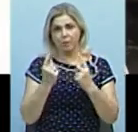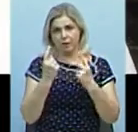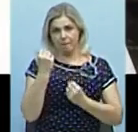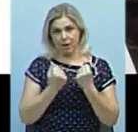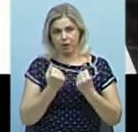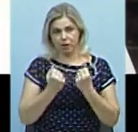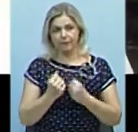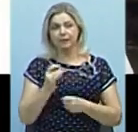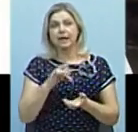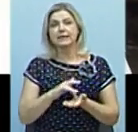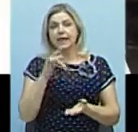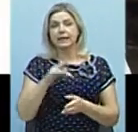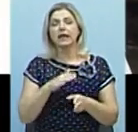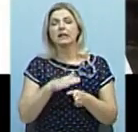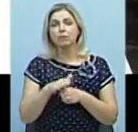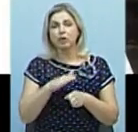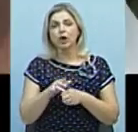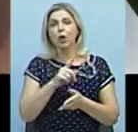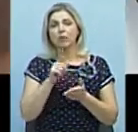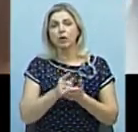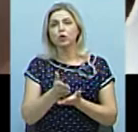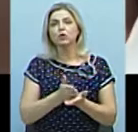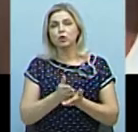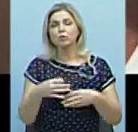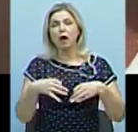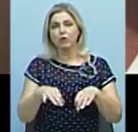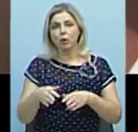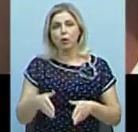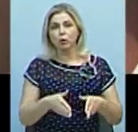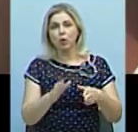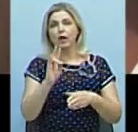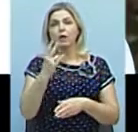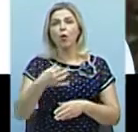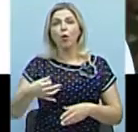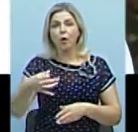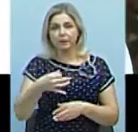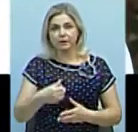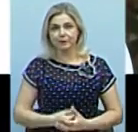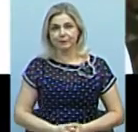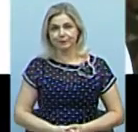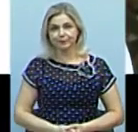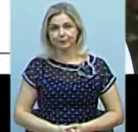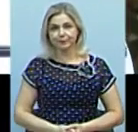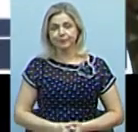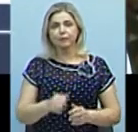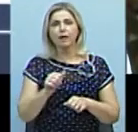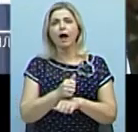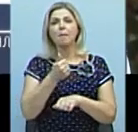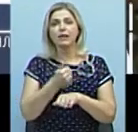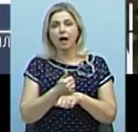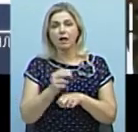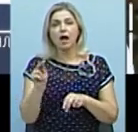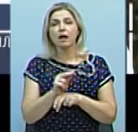виконуючий обов'язки начальника з виробничої діяльності Служби автомобільних доріг у Миколаївській області Михайло Ганич. Капітальних